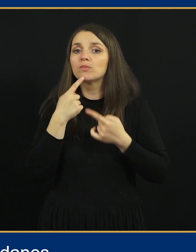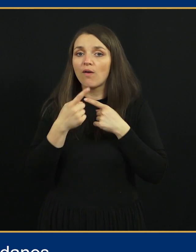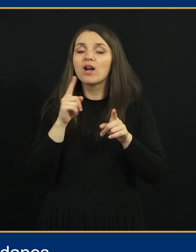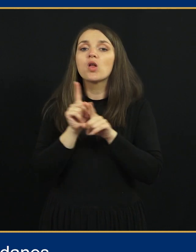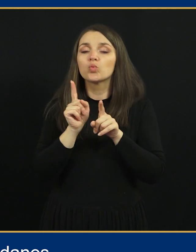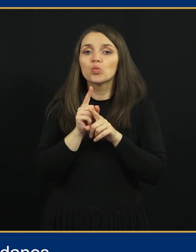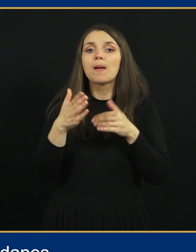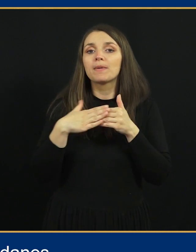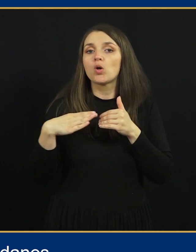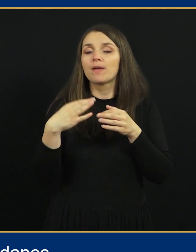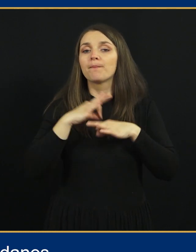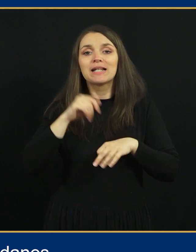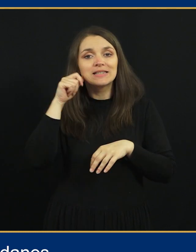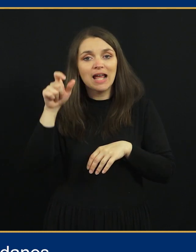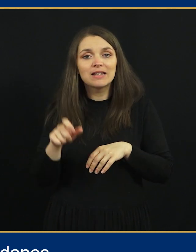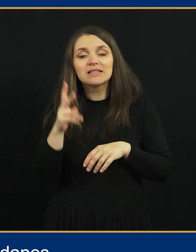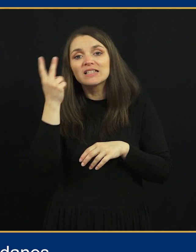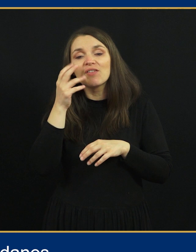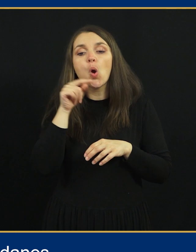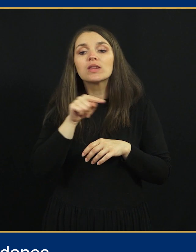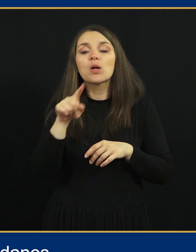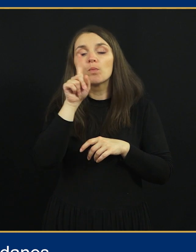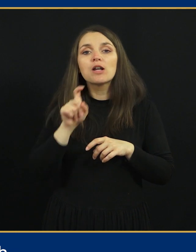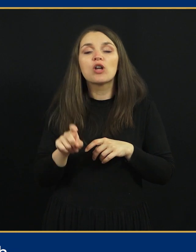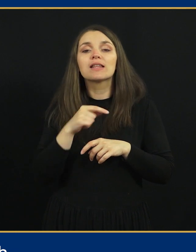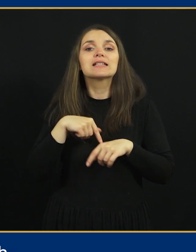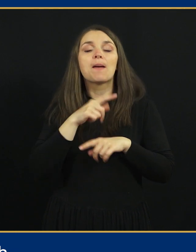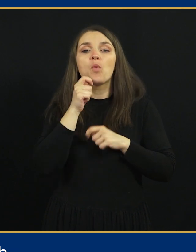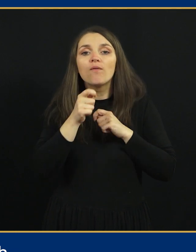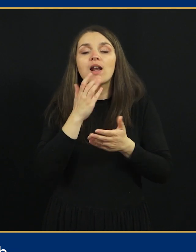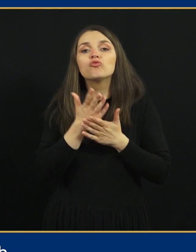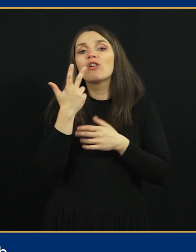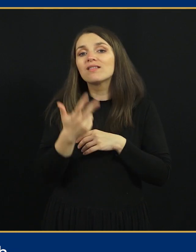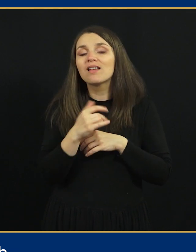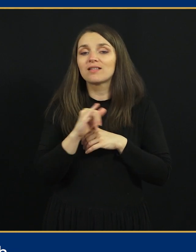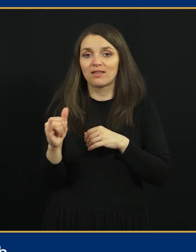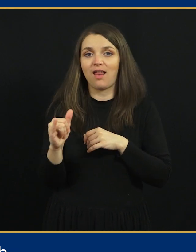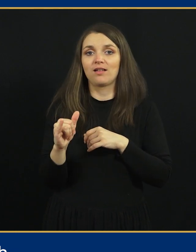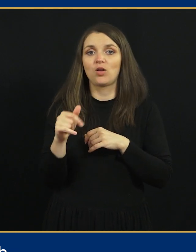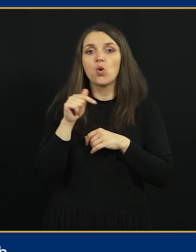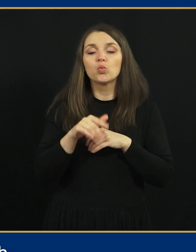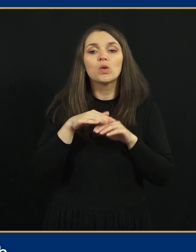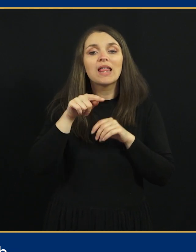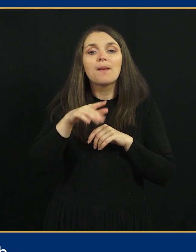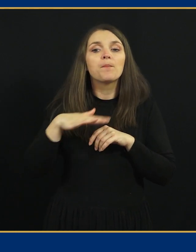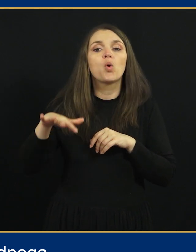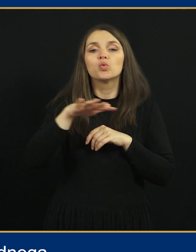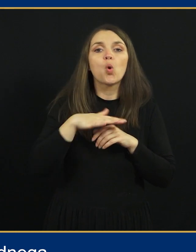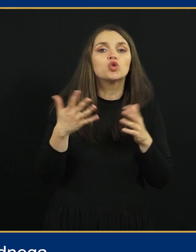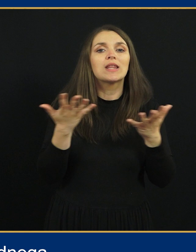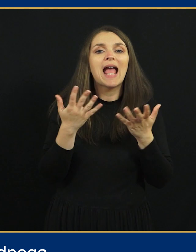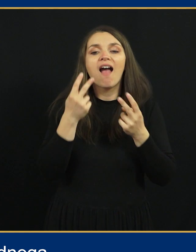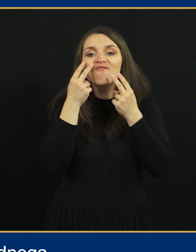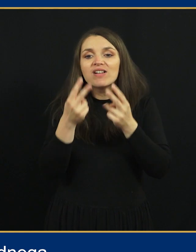katerem smo danes govorili tudi pri gospe predsednici in seveda o teh vprašanjih se pogovarjamo že 30 let. Tu na